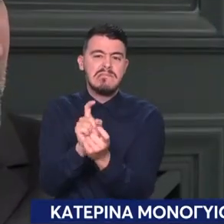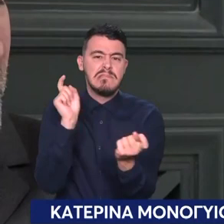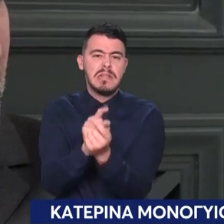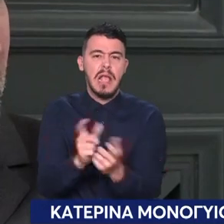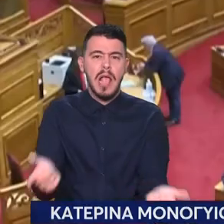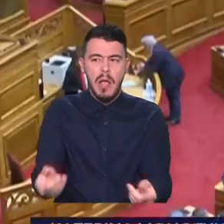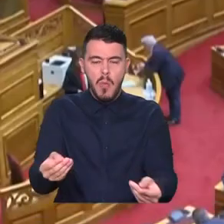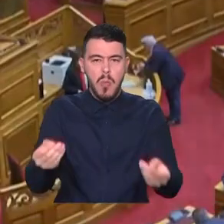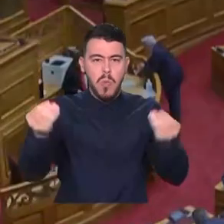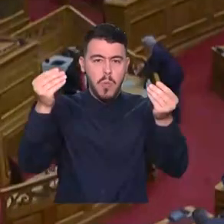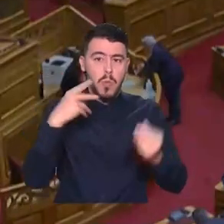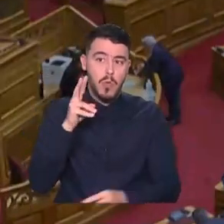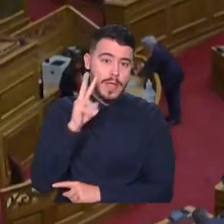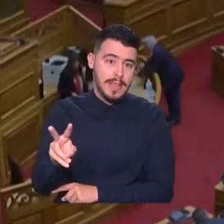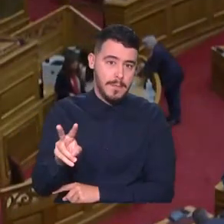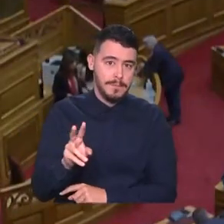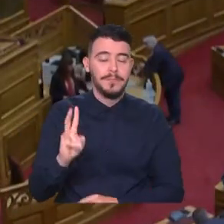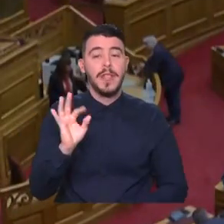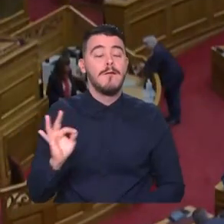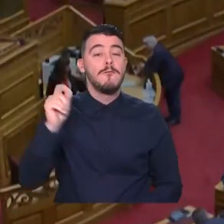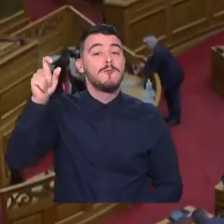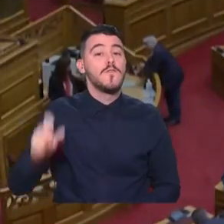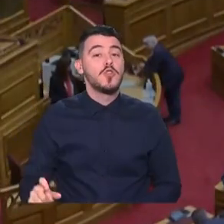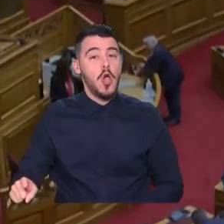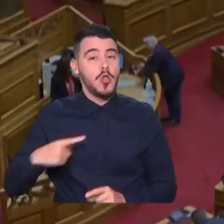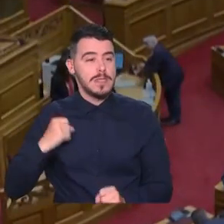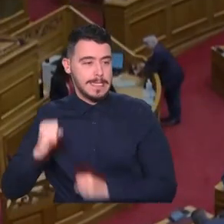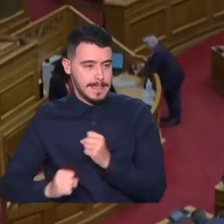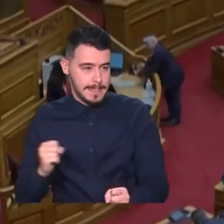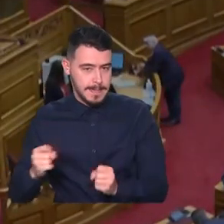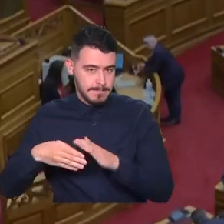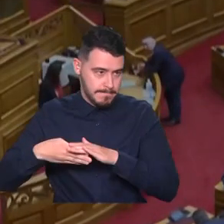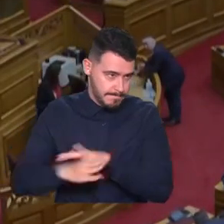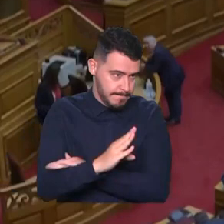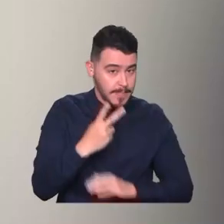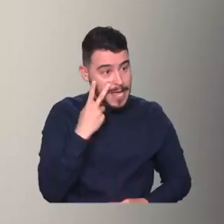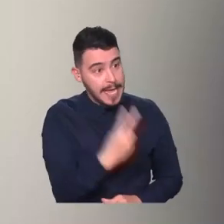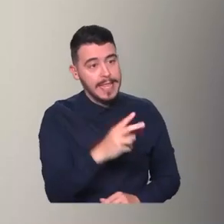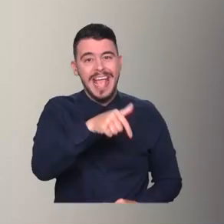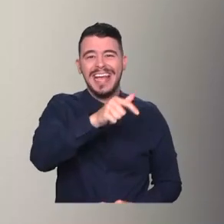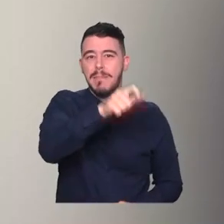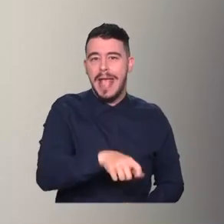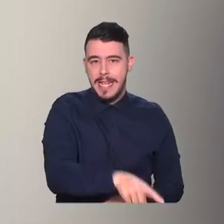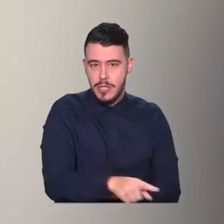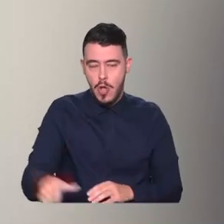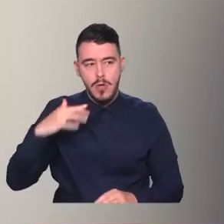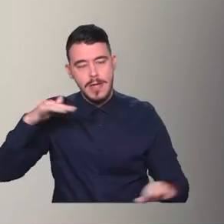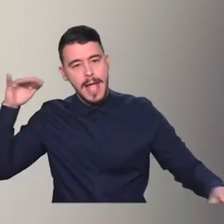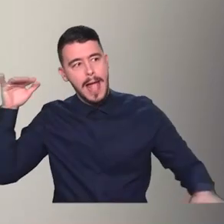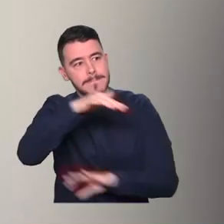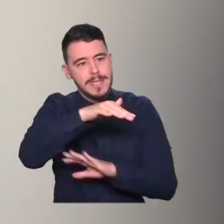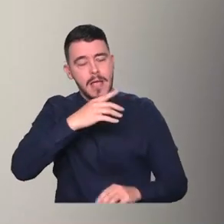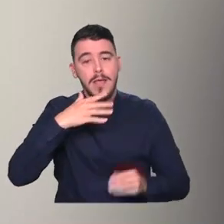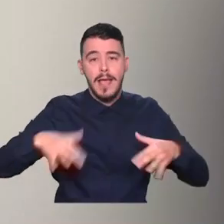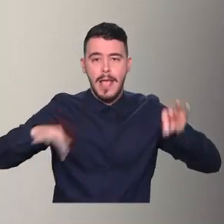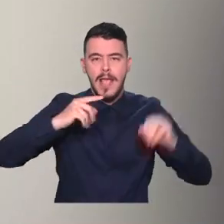σοβαρή ένταση. Μόλις ο Κωνσταντίνος Φλώρος βγήκε από την αίθουσα της Ολομέλειας και είδε κοντά του τον Βασίλη Γραμμένο, του επιτέθηκε με τις ύβρις να